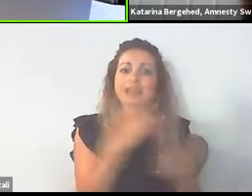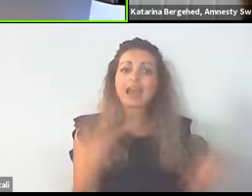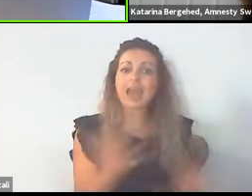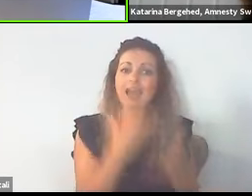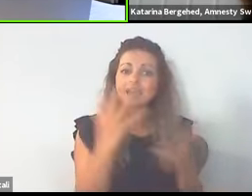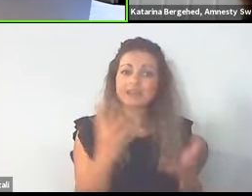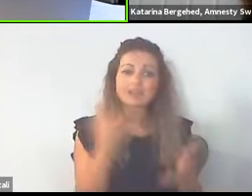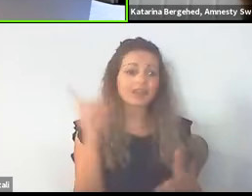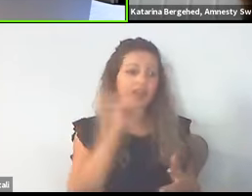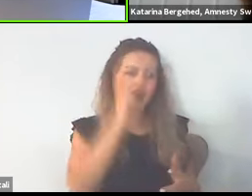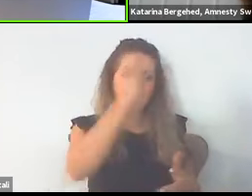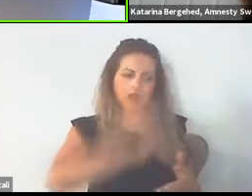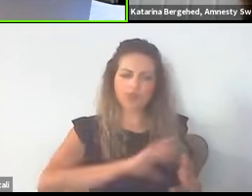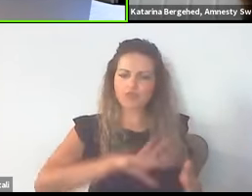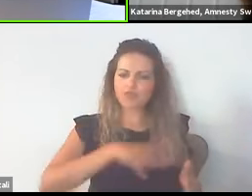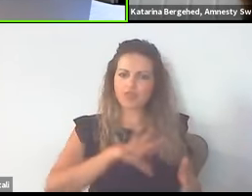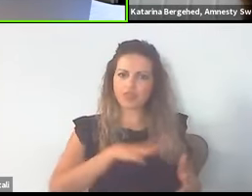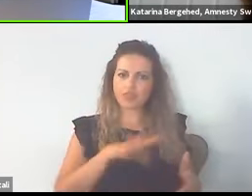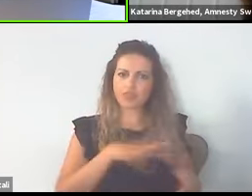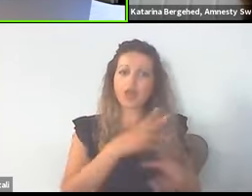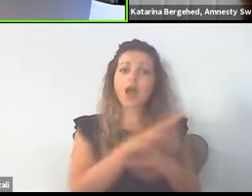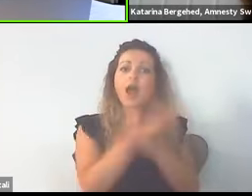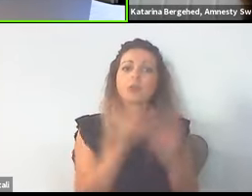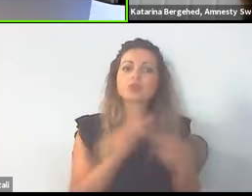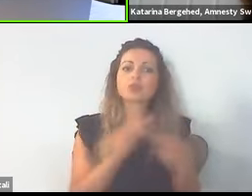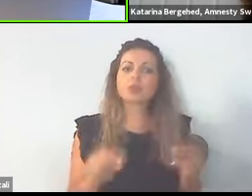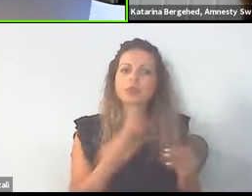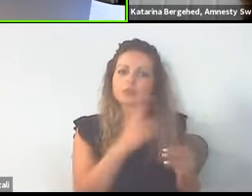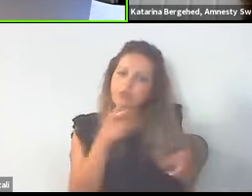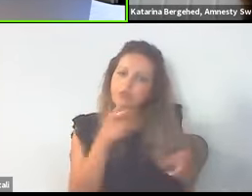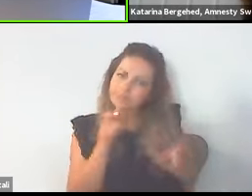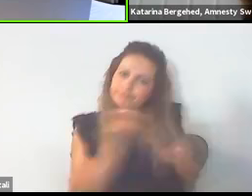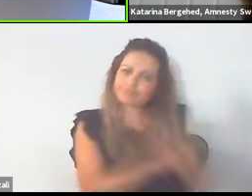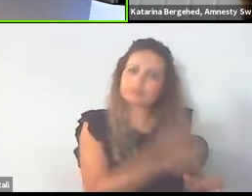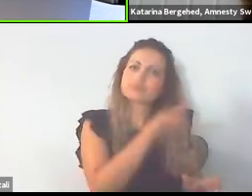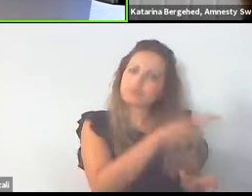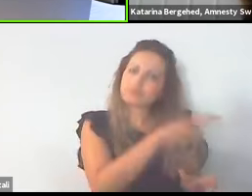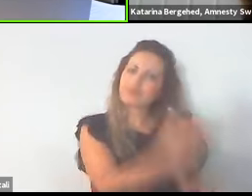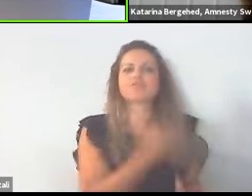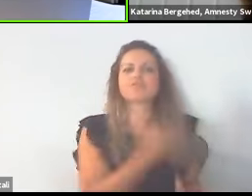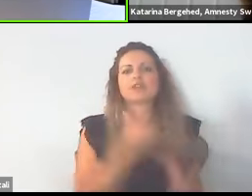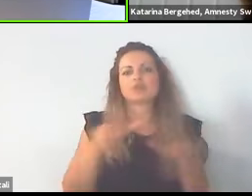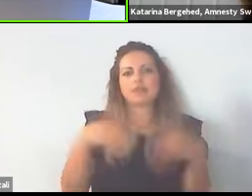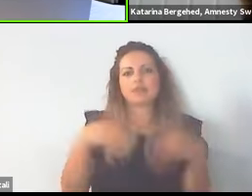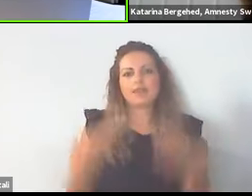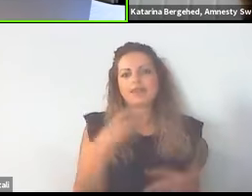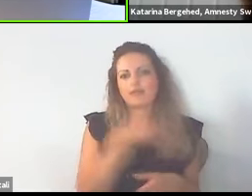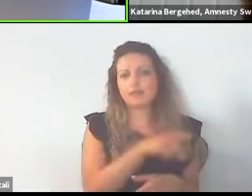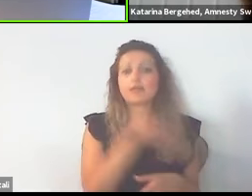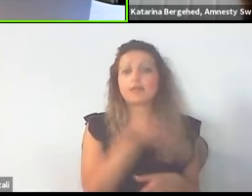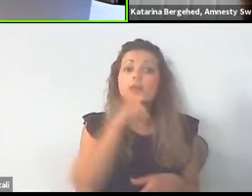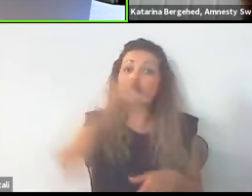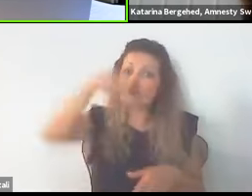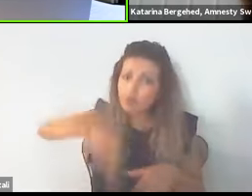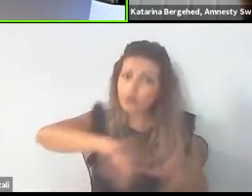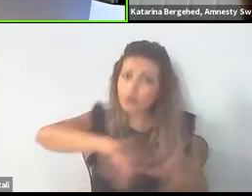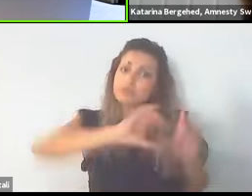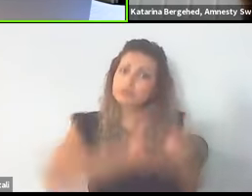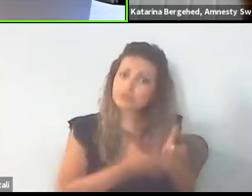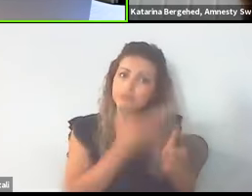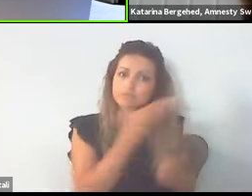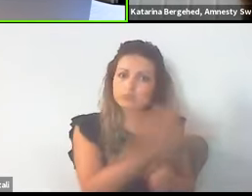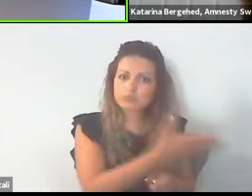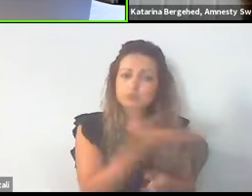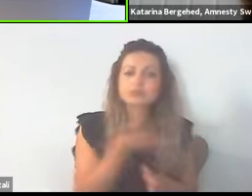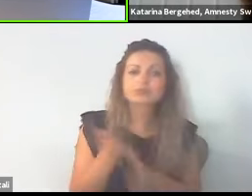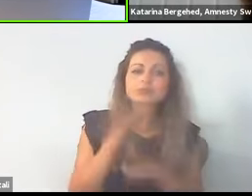δεν ήθελε και άρα το σεξ ήταν πλέον μη συνενετικό. Έχουμε περιπτώσεις διώξεων σε καταστάσεις όπου το